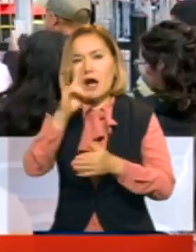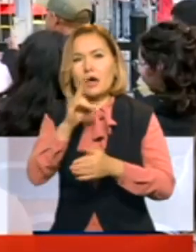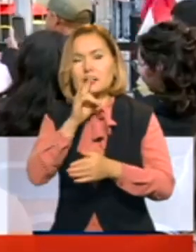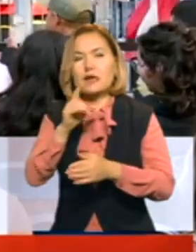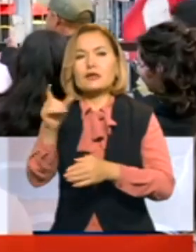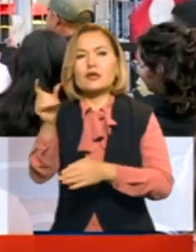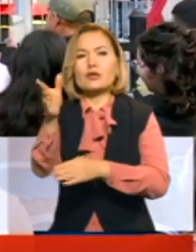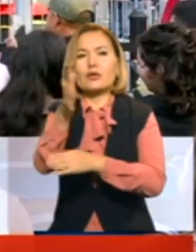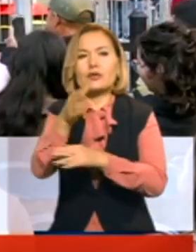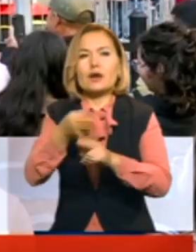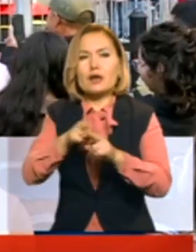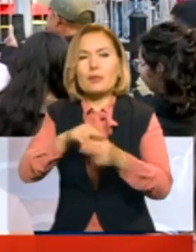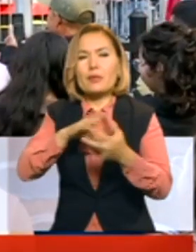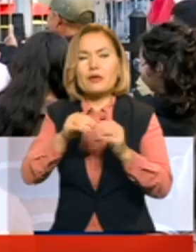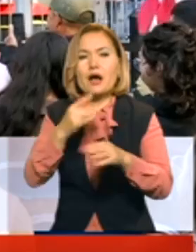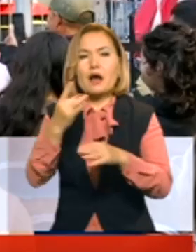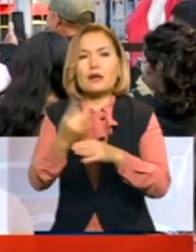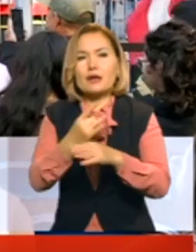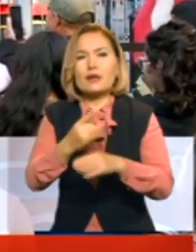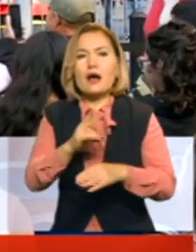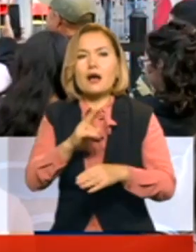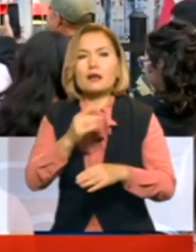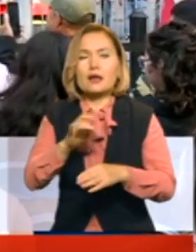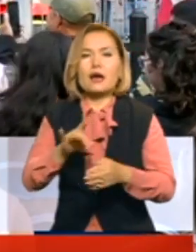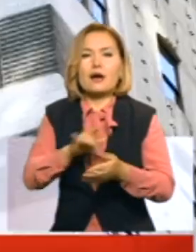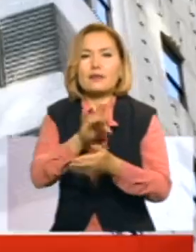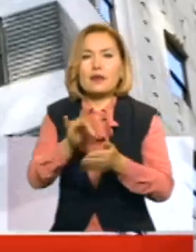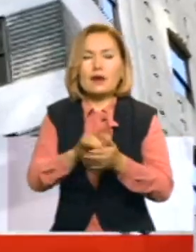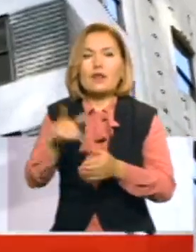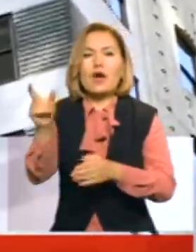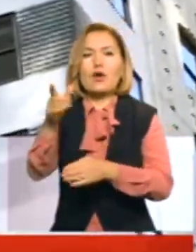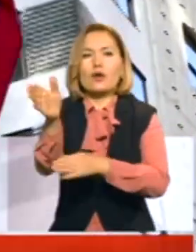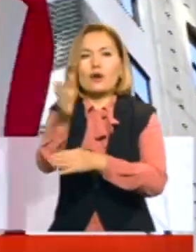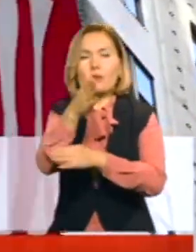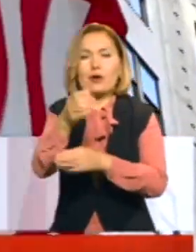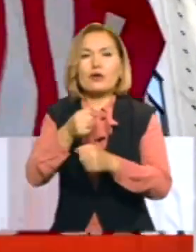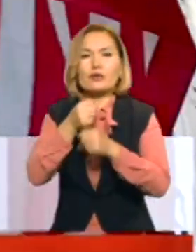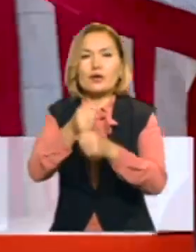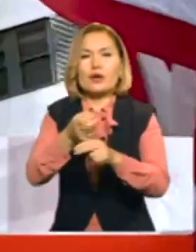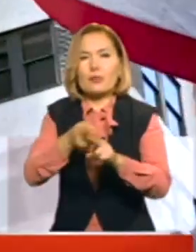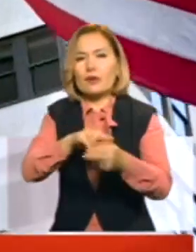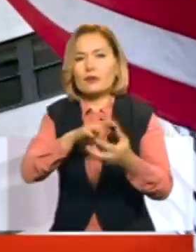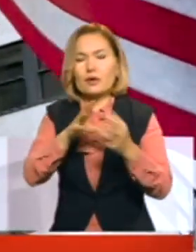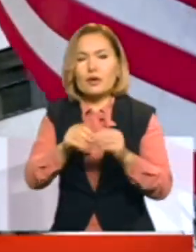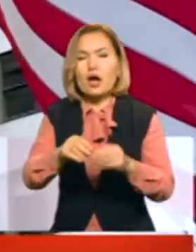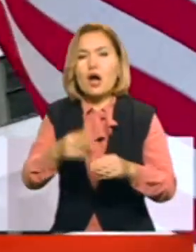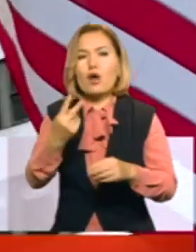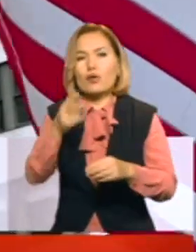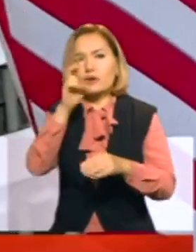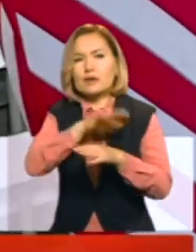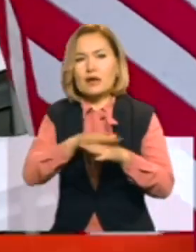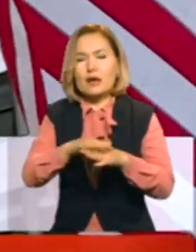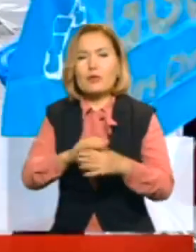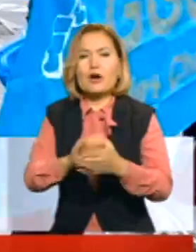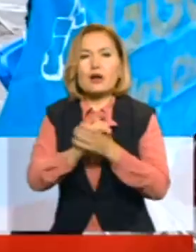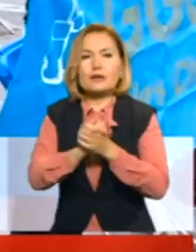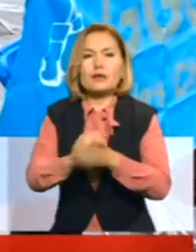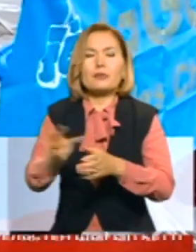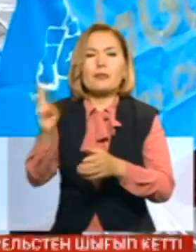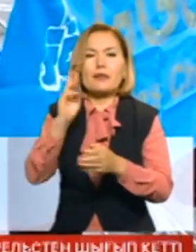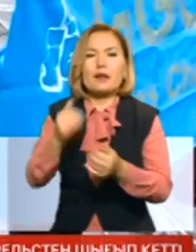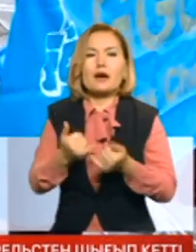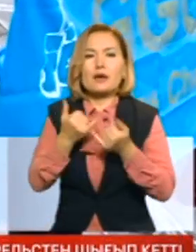көтерілді. Торонтода және алғаш рет Калгари қаласында көк байрағымыз желбіреді. Бұл шаралар қос мемлекеттің арасындағы